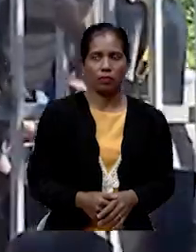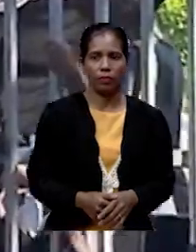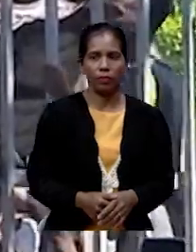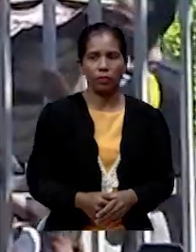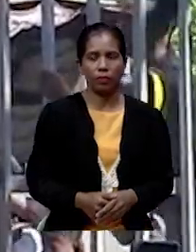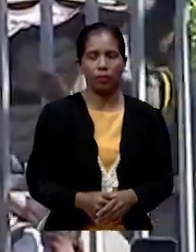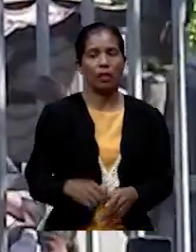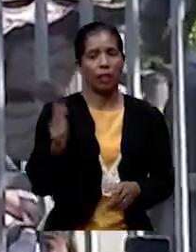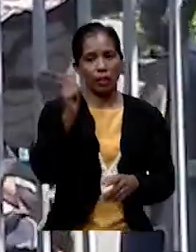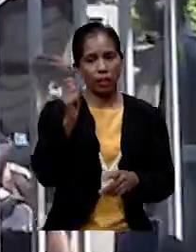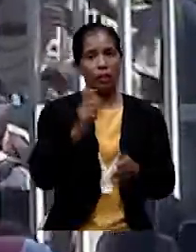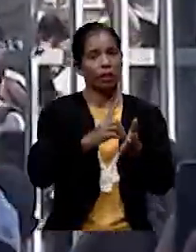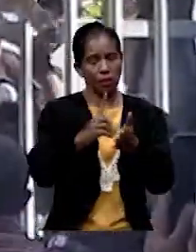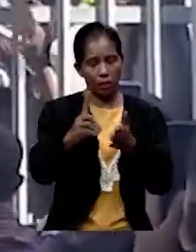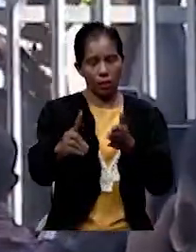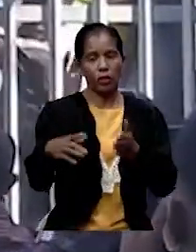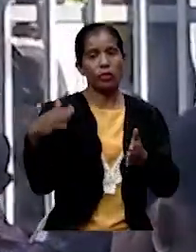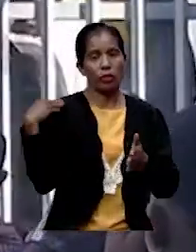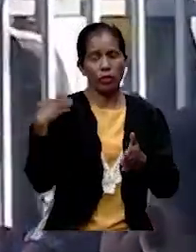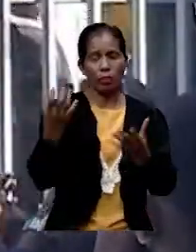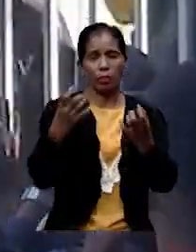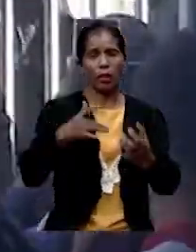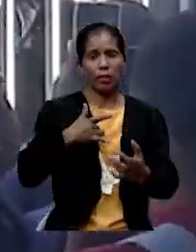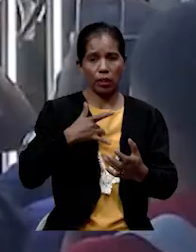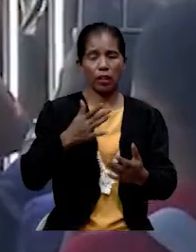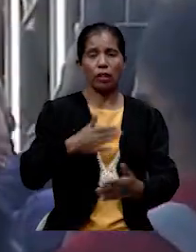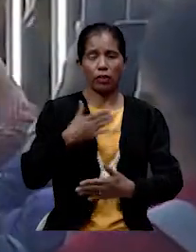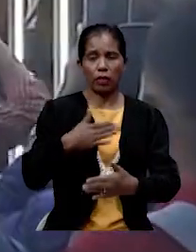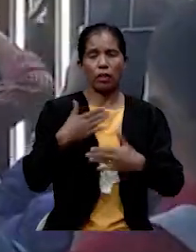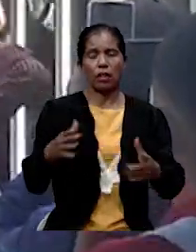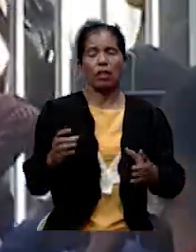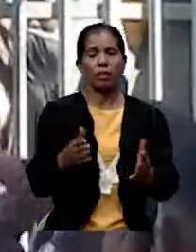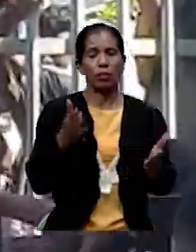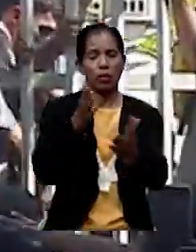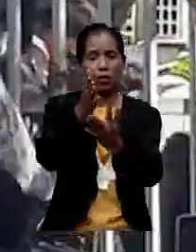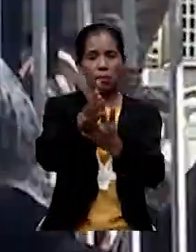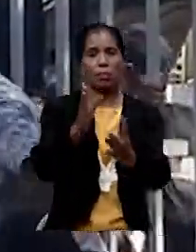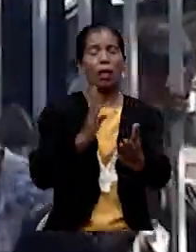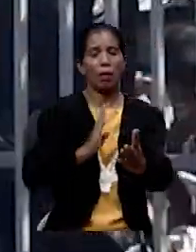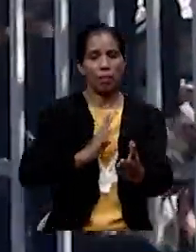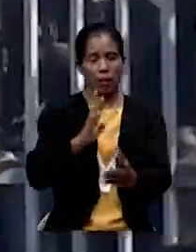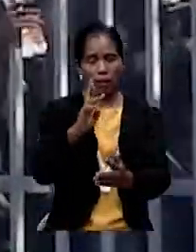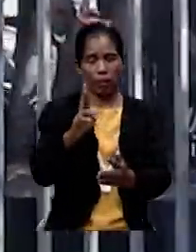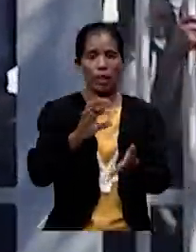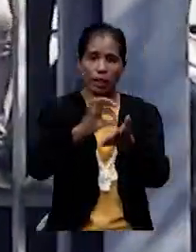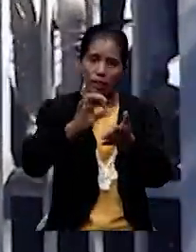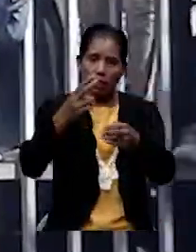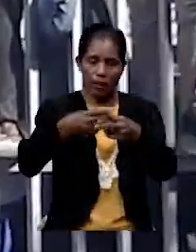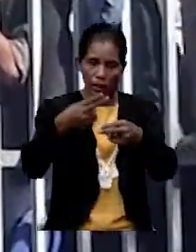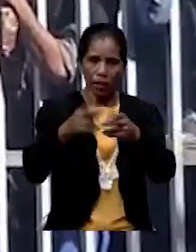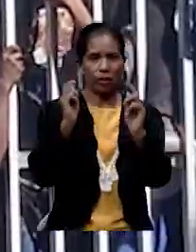Ia terasa semana ne, joven sira antusiasmu ia resintu di resang nasional empregu exterior pekora, hude registanaran atau teste liang